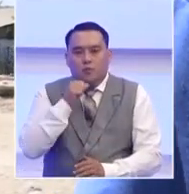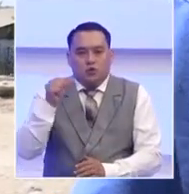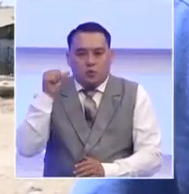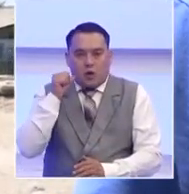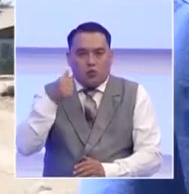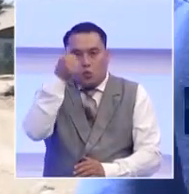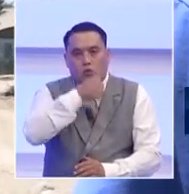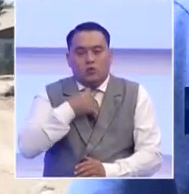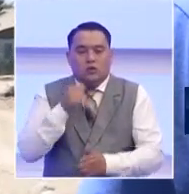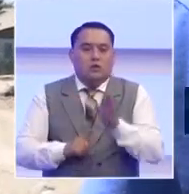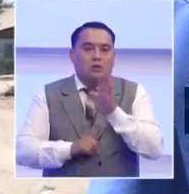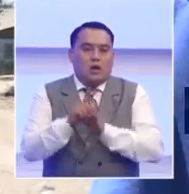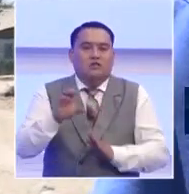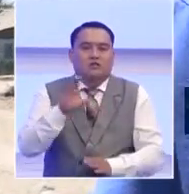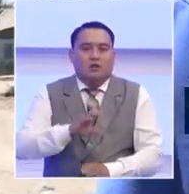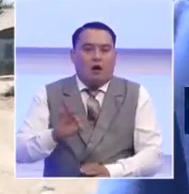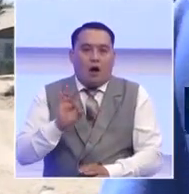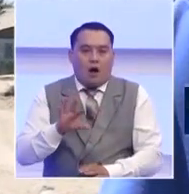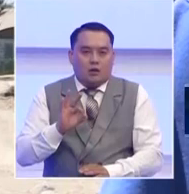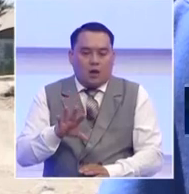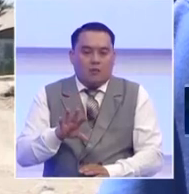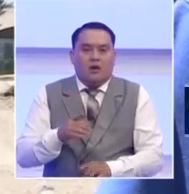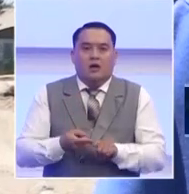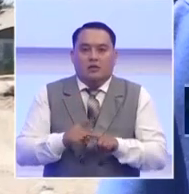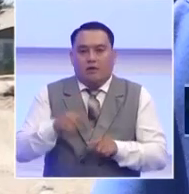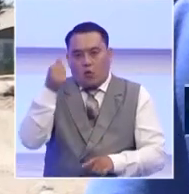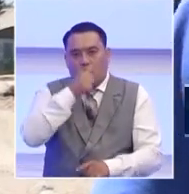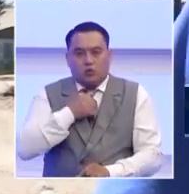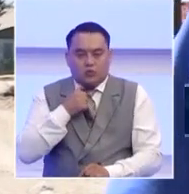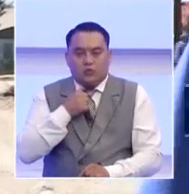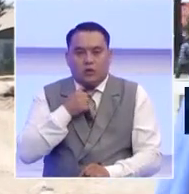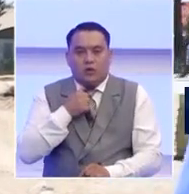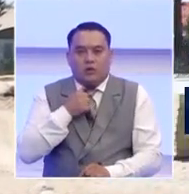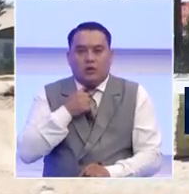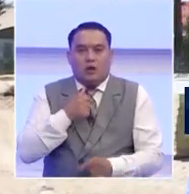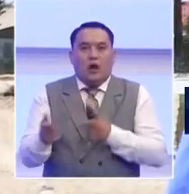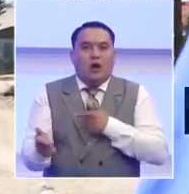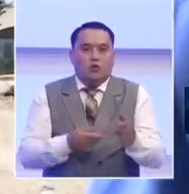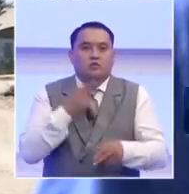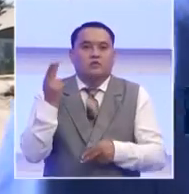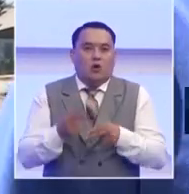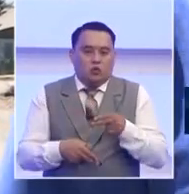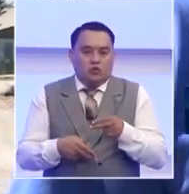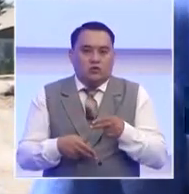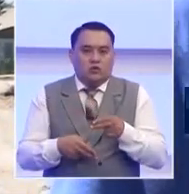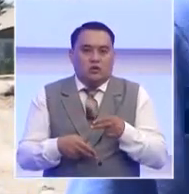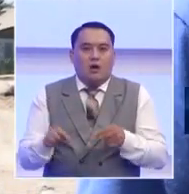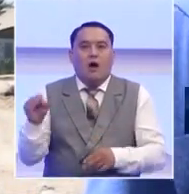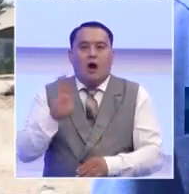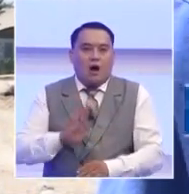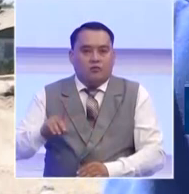сентябре. Теперь по срокам октябрь должен быть в этого года, в текущего года. Но собираемся закончить к концу